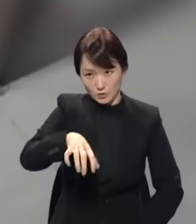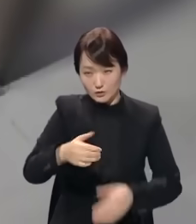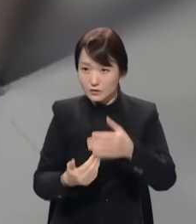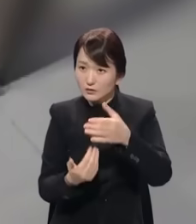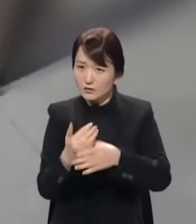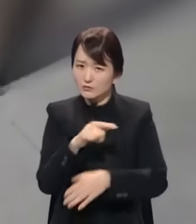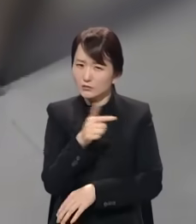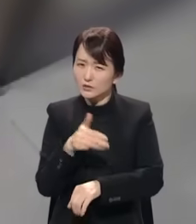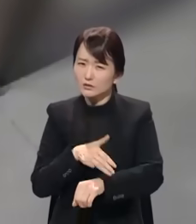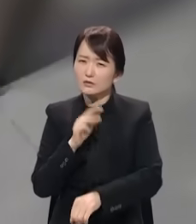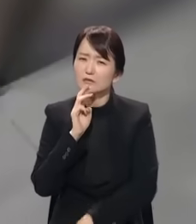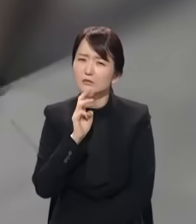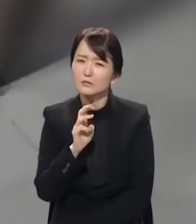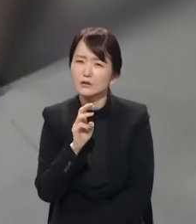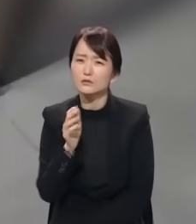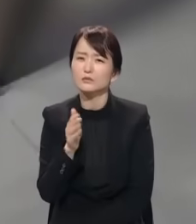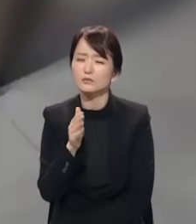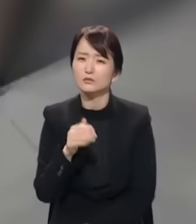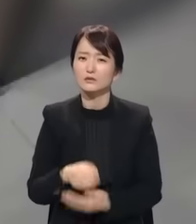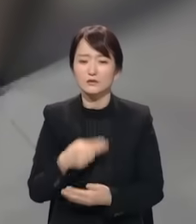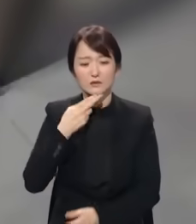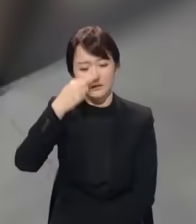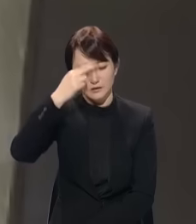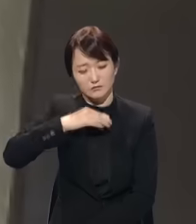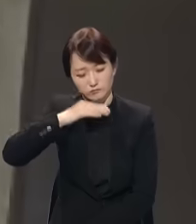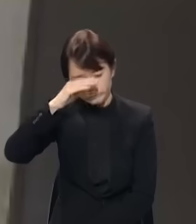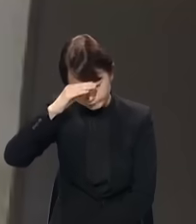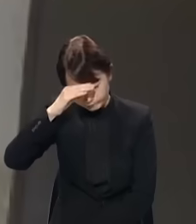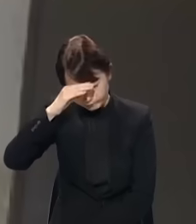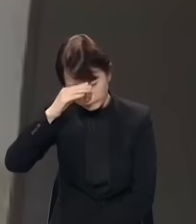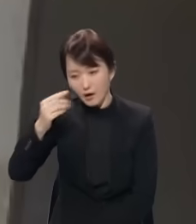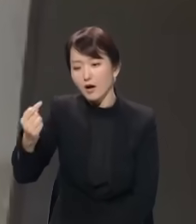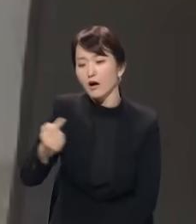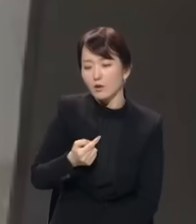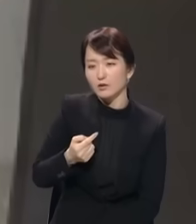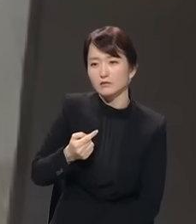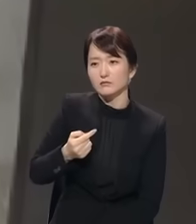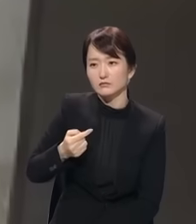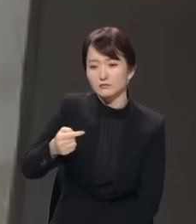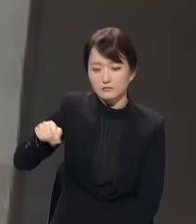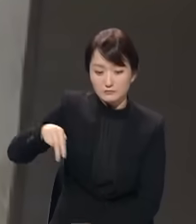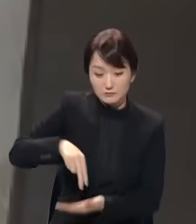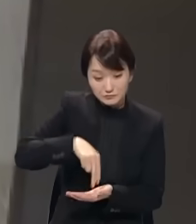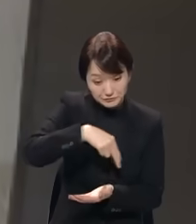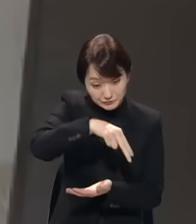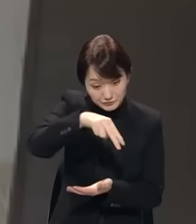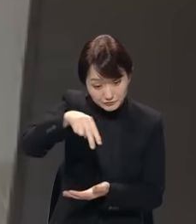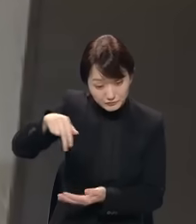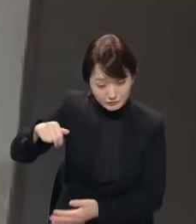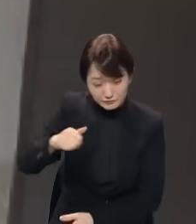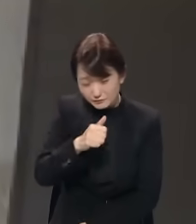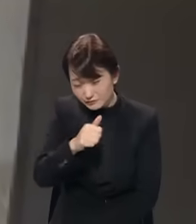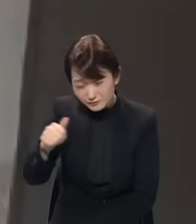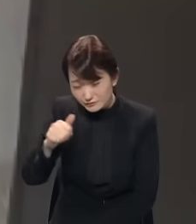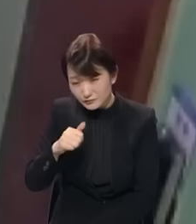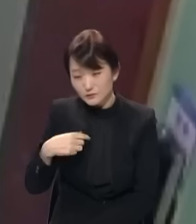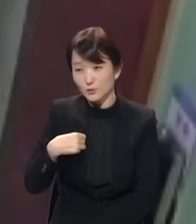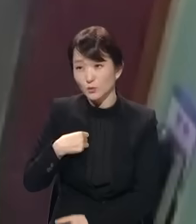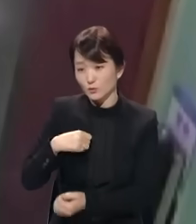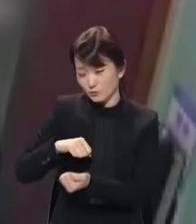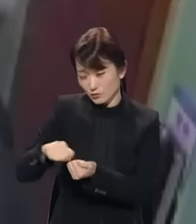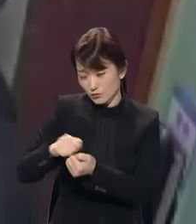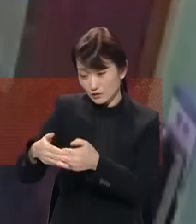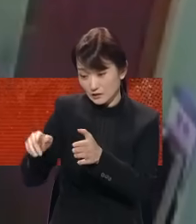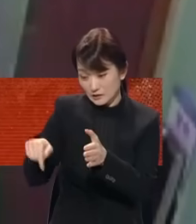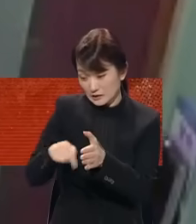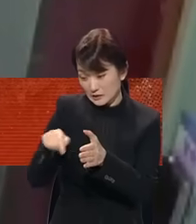저녁 8시 반이었습니다. 만취한 남성이 들어와서는 복도를 이리저리 헤매고 다니다가 세탁실 바구니에 구토를